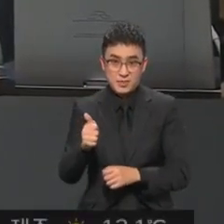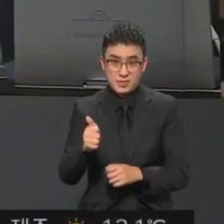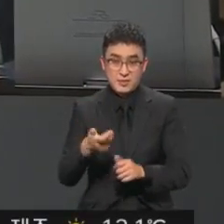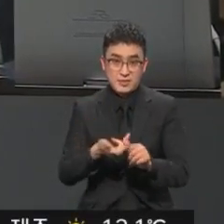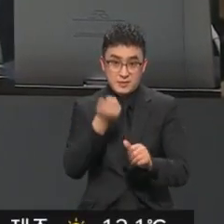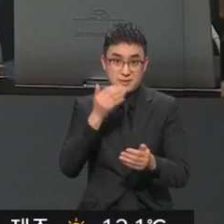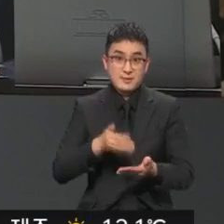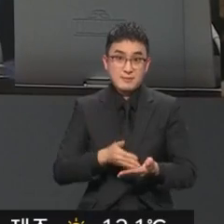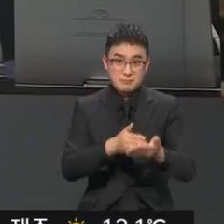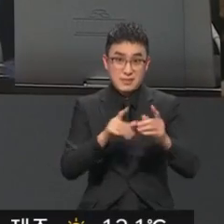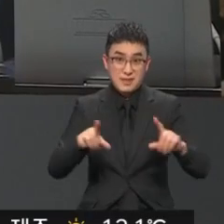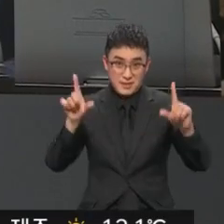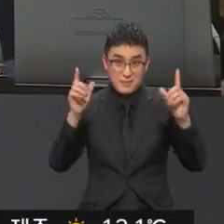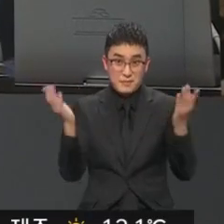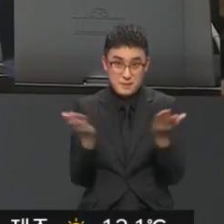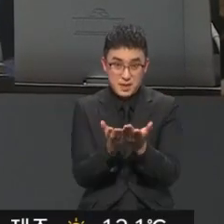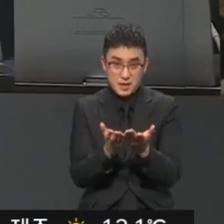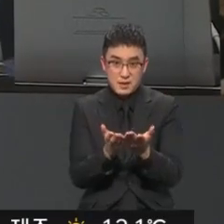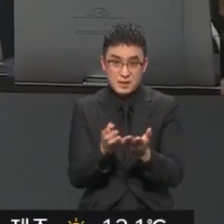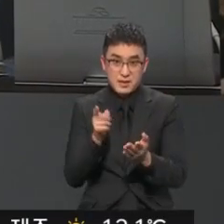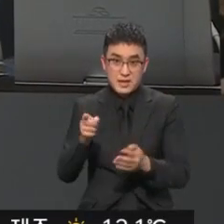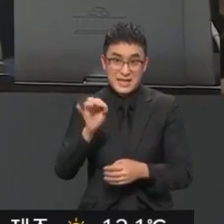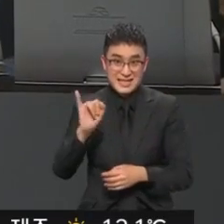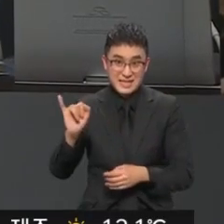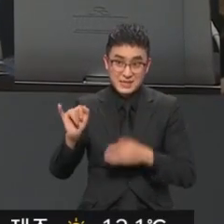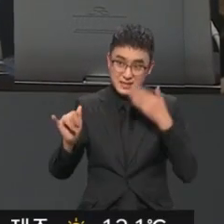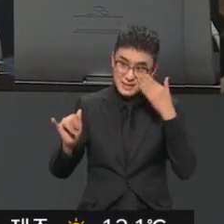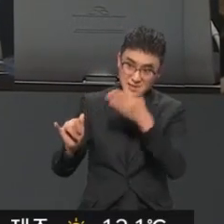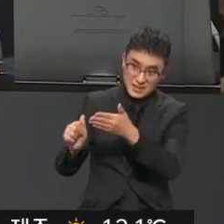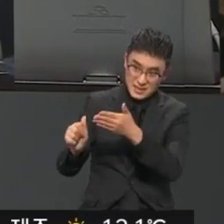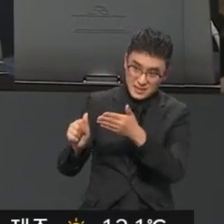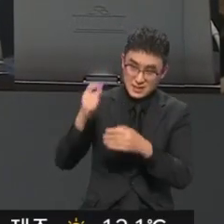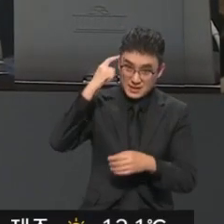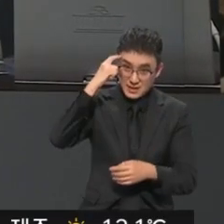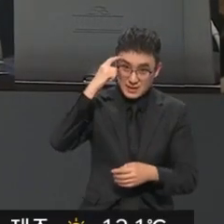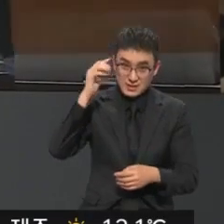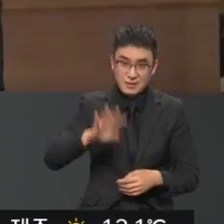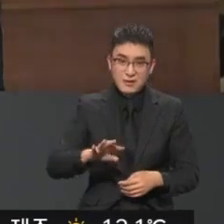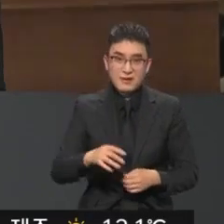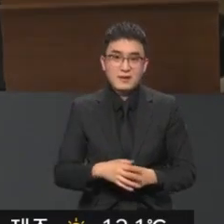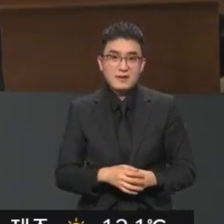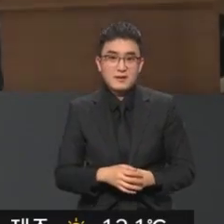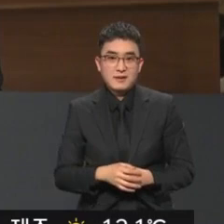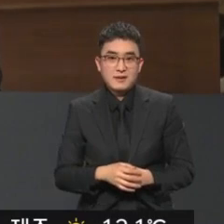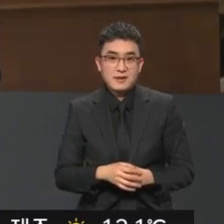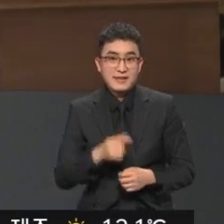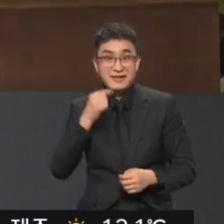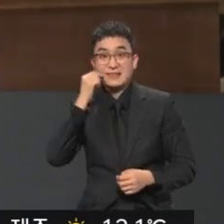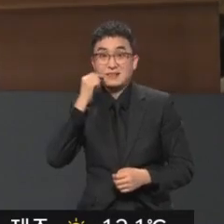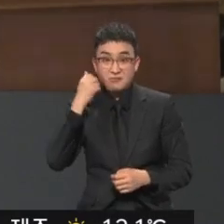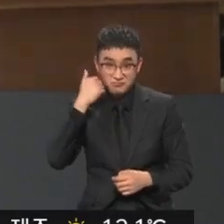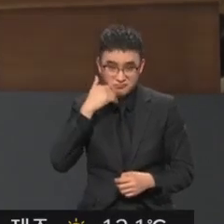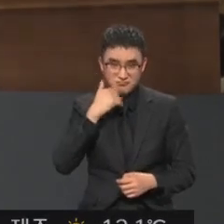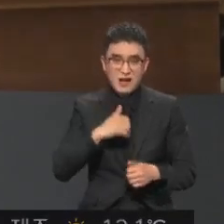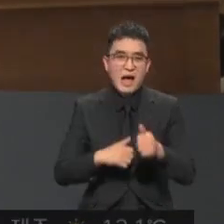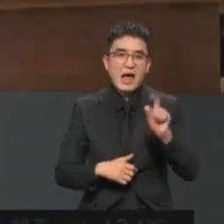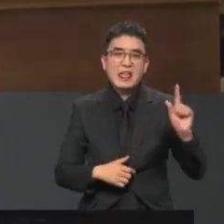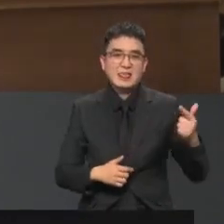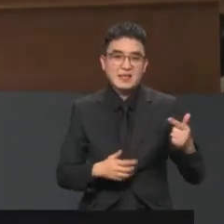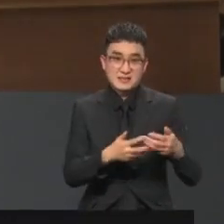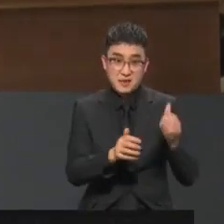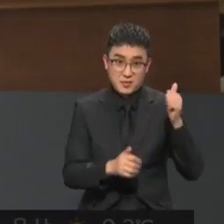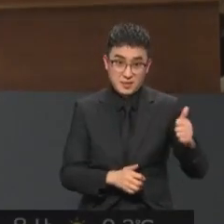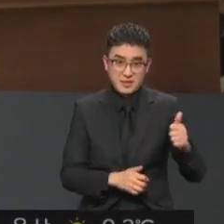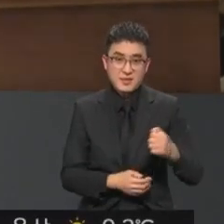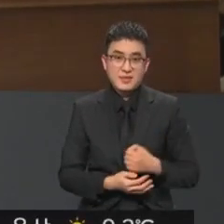이상민 장관에 대한 질문이 집중이 될 줄 알았는데 최다 출연자는 역시 한동훈 법무부 장관이었습니다.